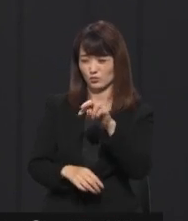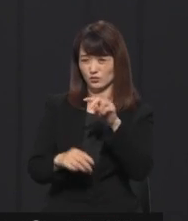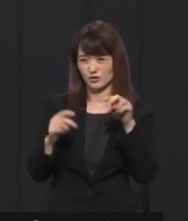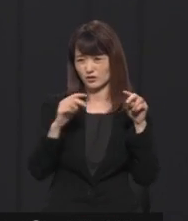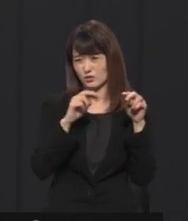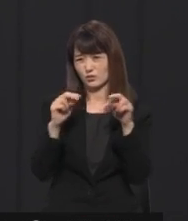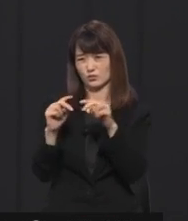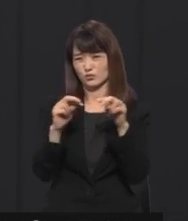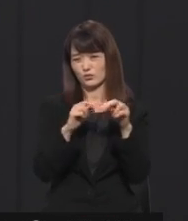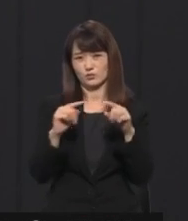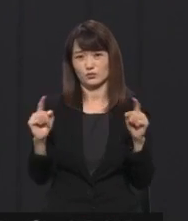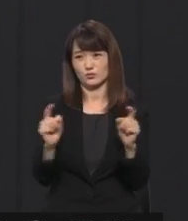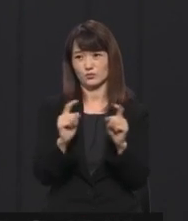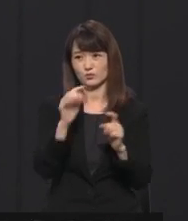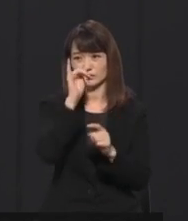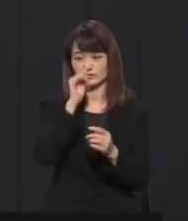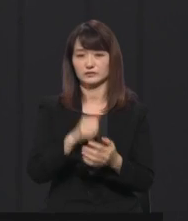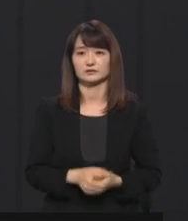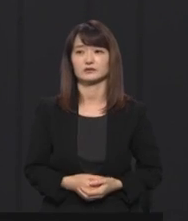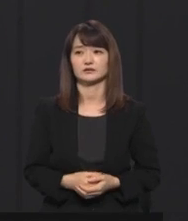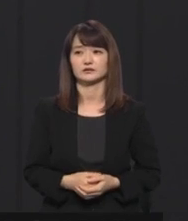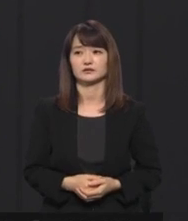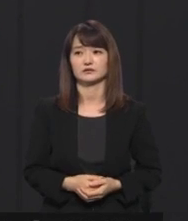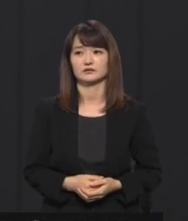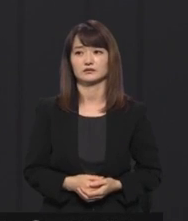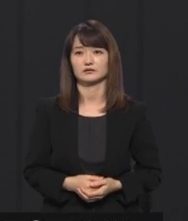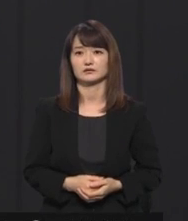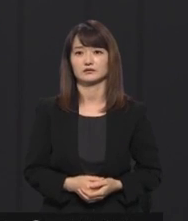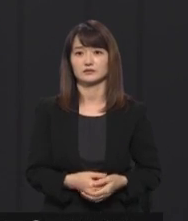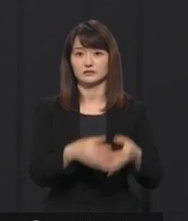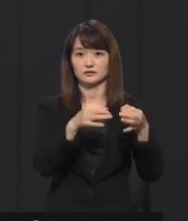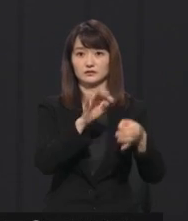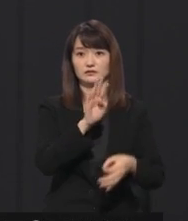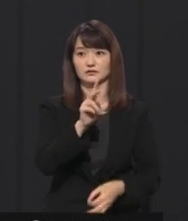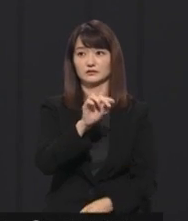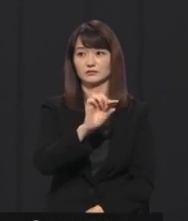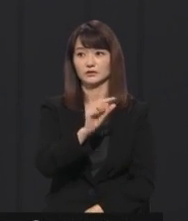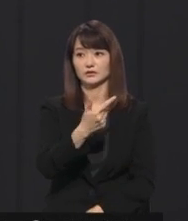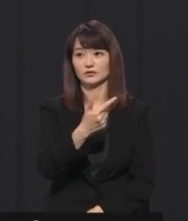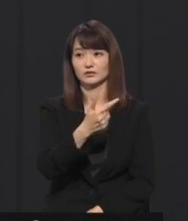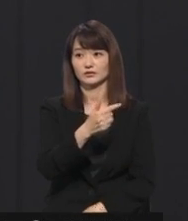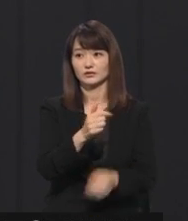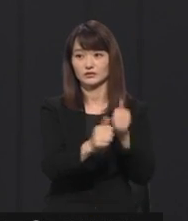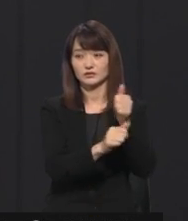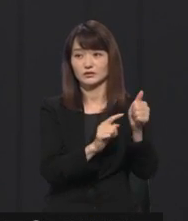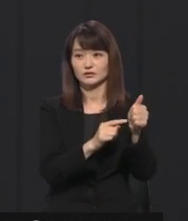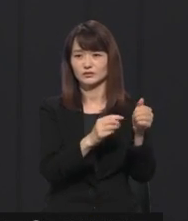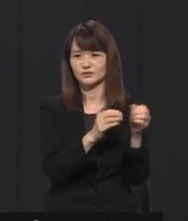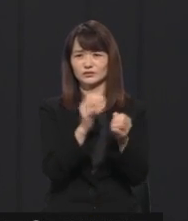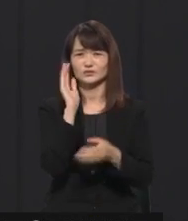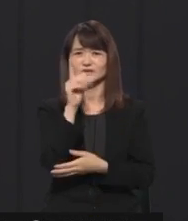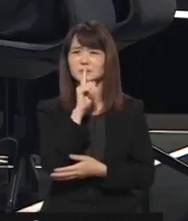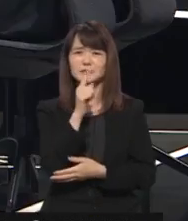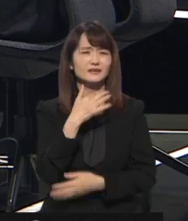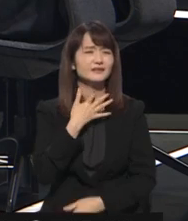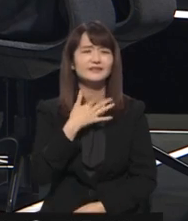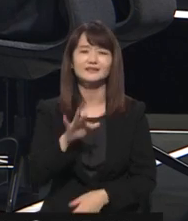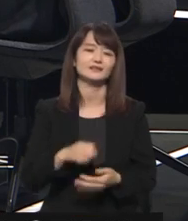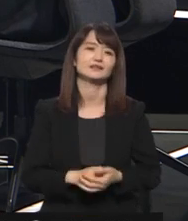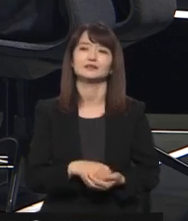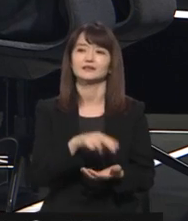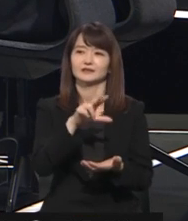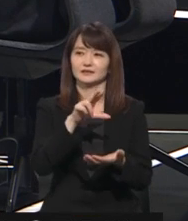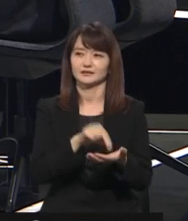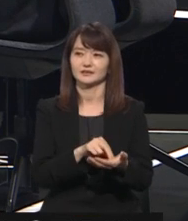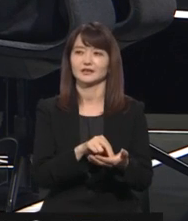위한 께서는 그 소설일 수도 있다라고 말씀하시니까 소설이란 얘기를 클렌징 기억하냐 그래서 온 괜찮고 할지 없어 있는 서리가 해석의